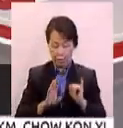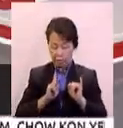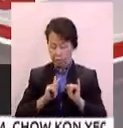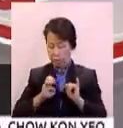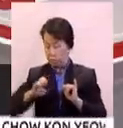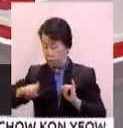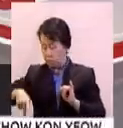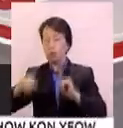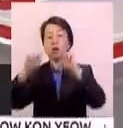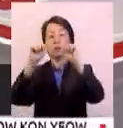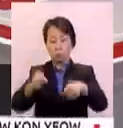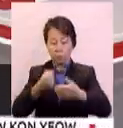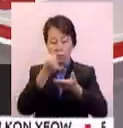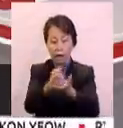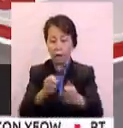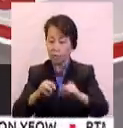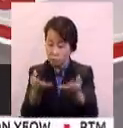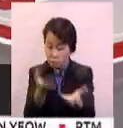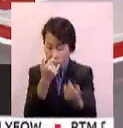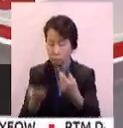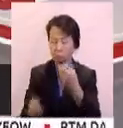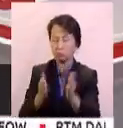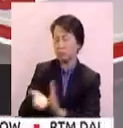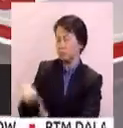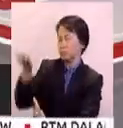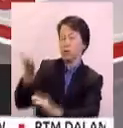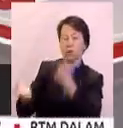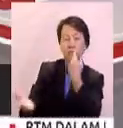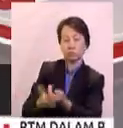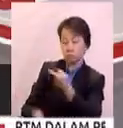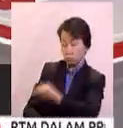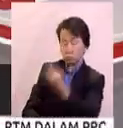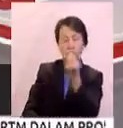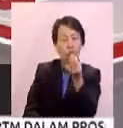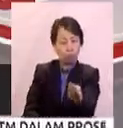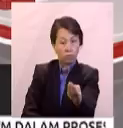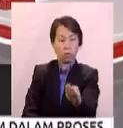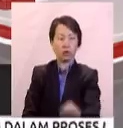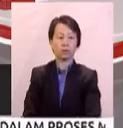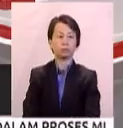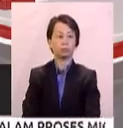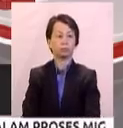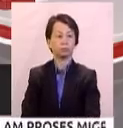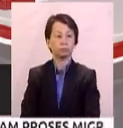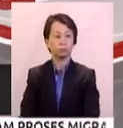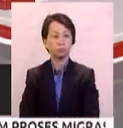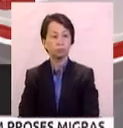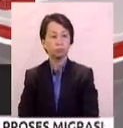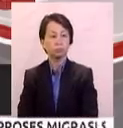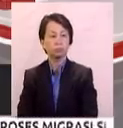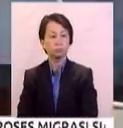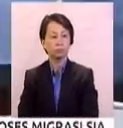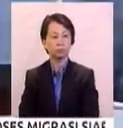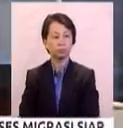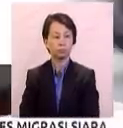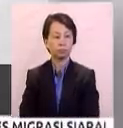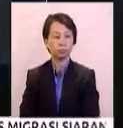dapat membantu masyarakat dalam menghadapi peningkatan kos sara hidup. Laporan Faris Izzat Syahrudin.